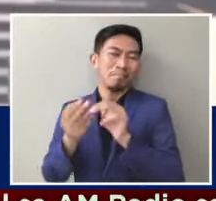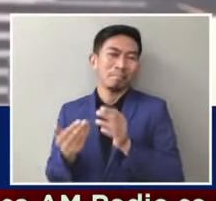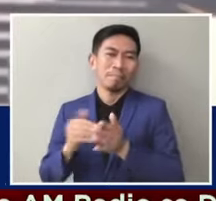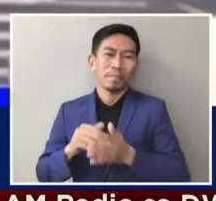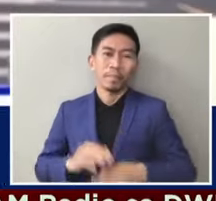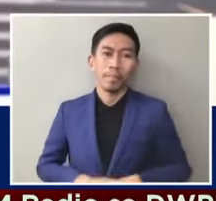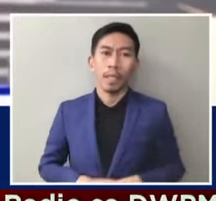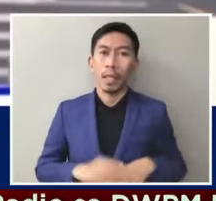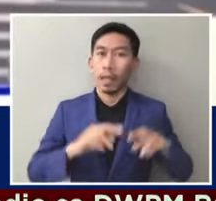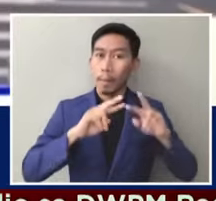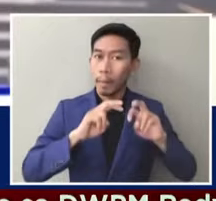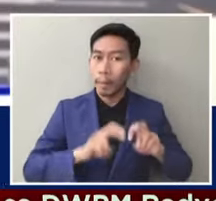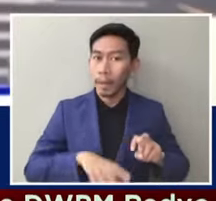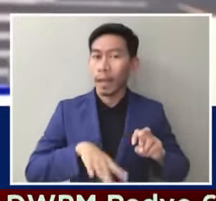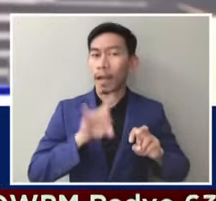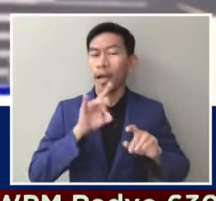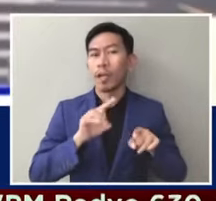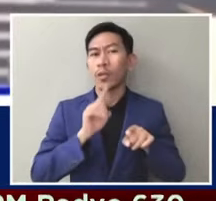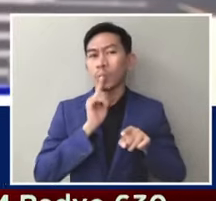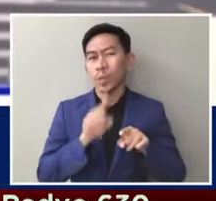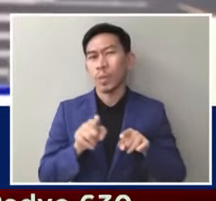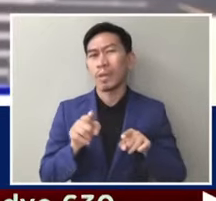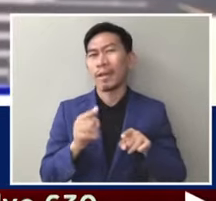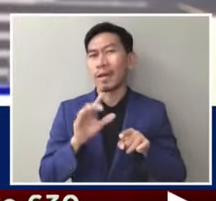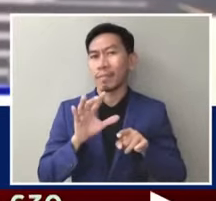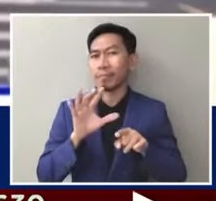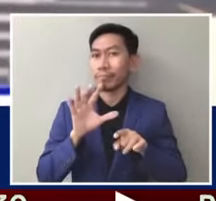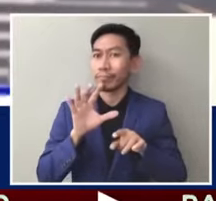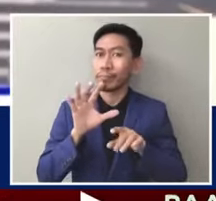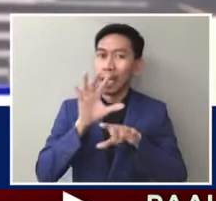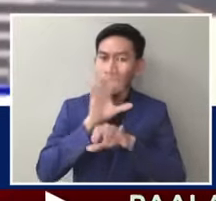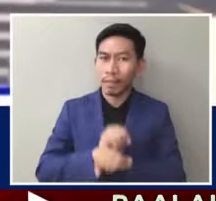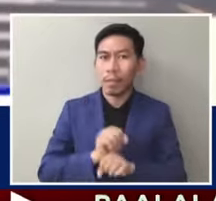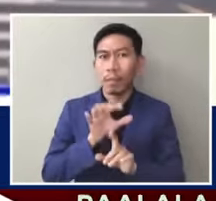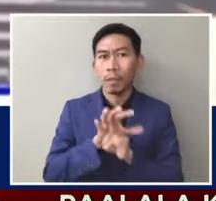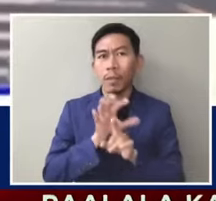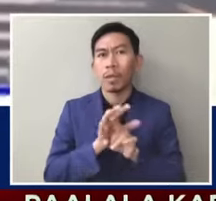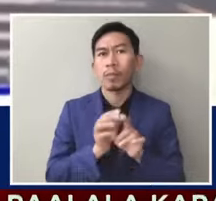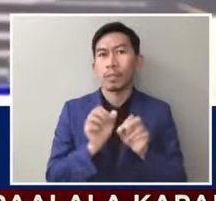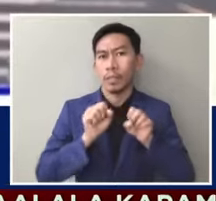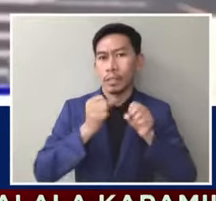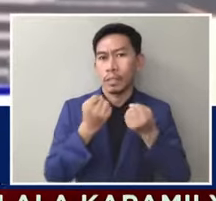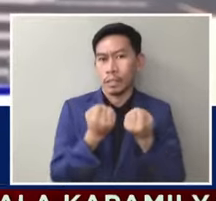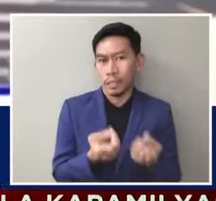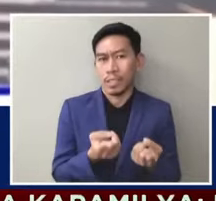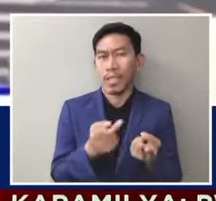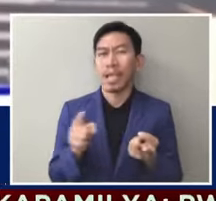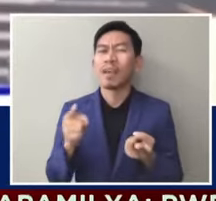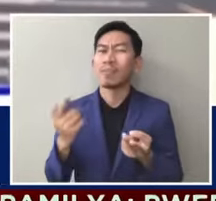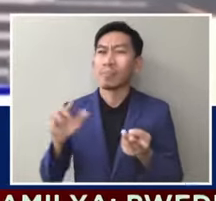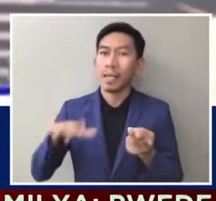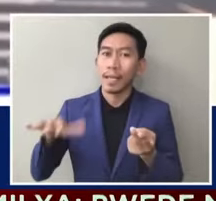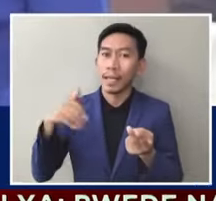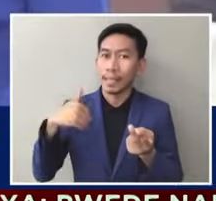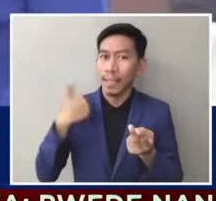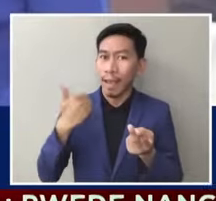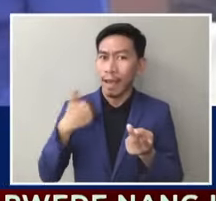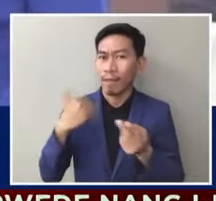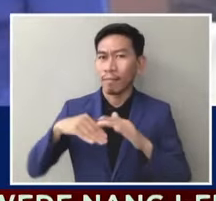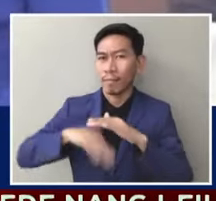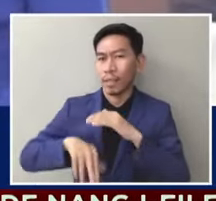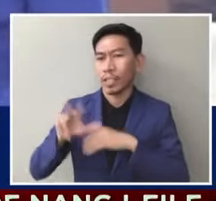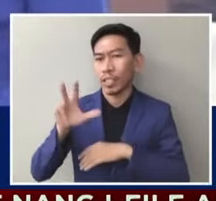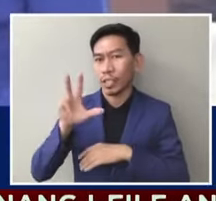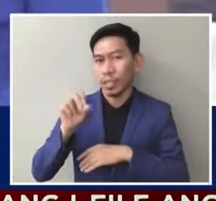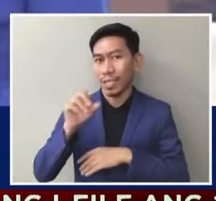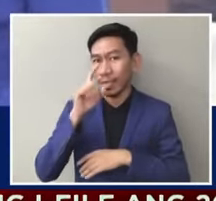pala talaga, live-in arrangements. And these are young people, those below age 30, ang nakikipag-live-in. Yung